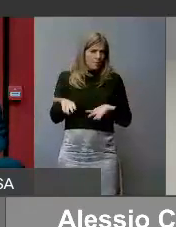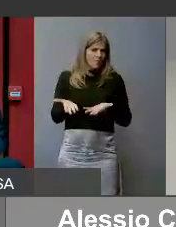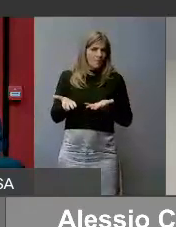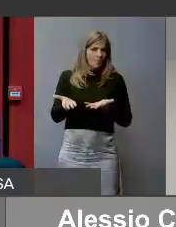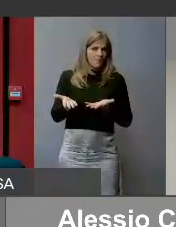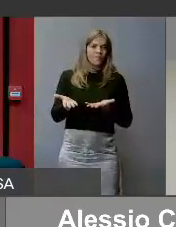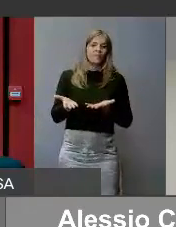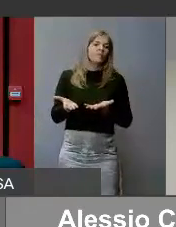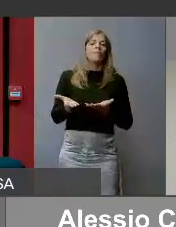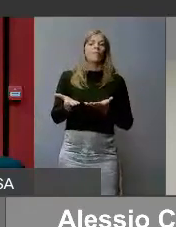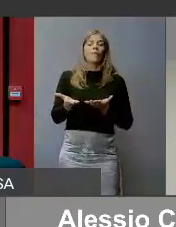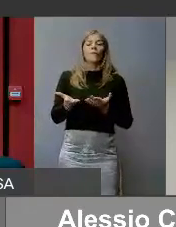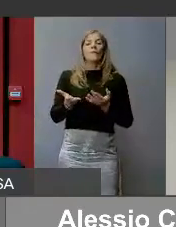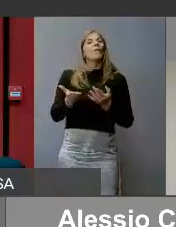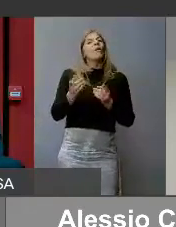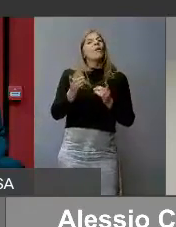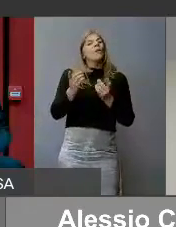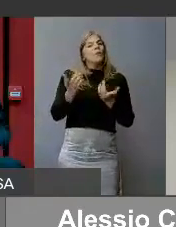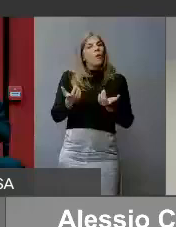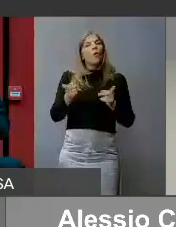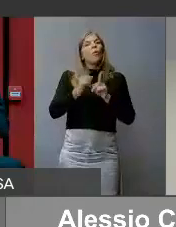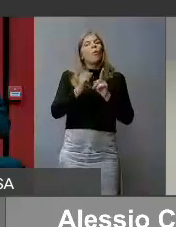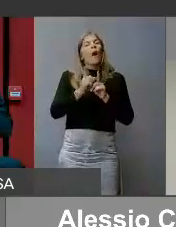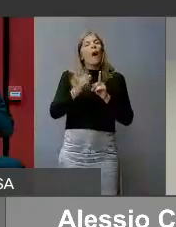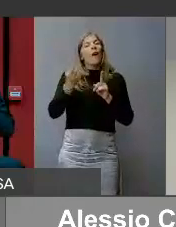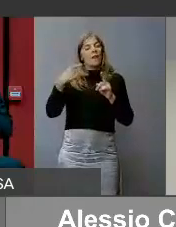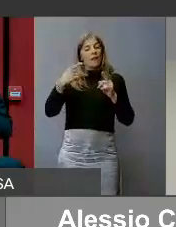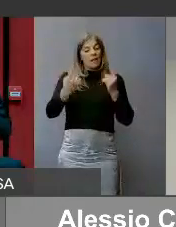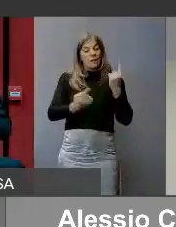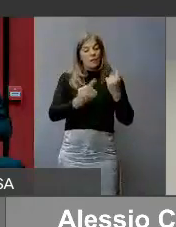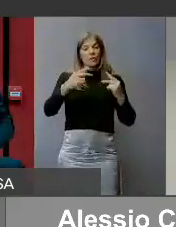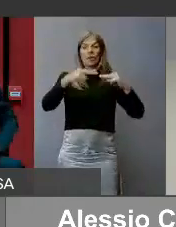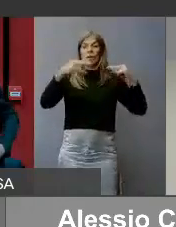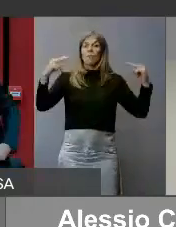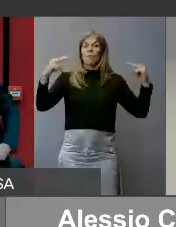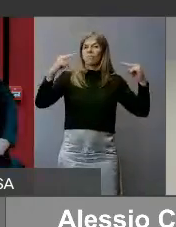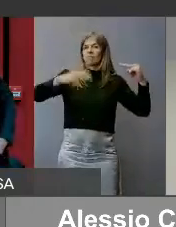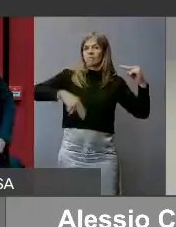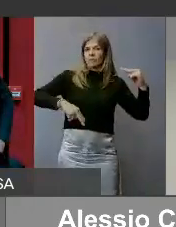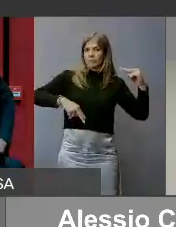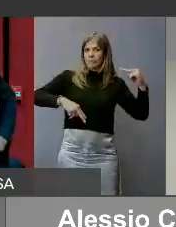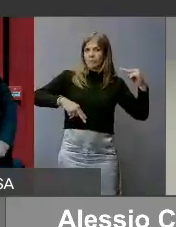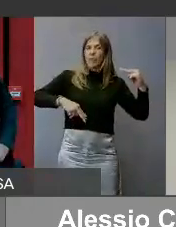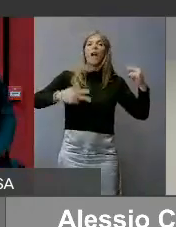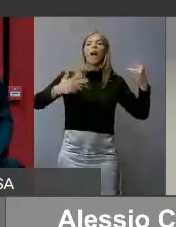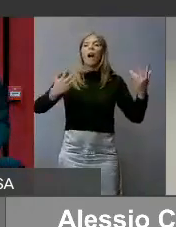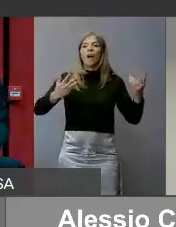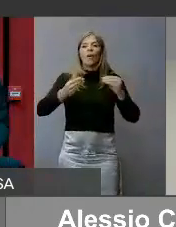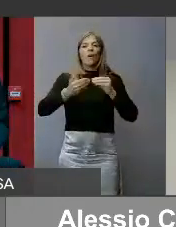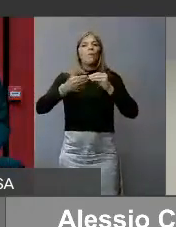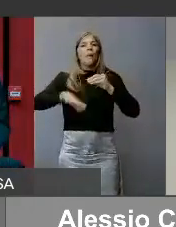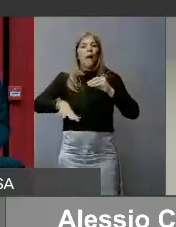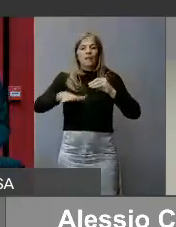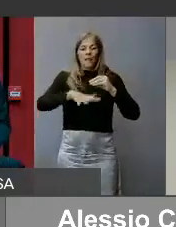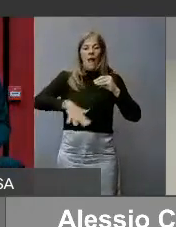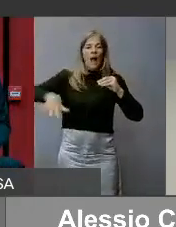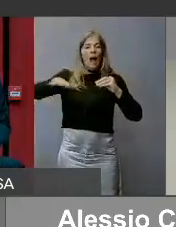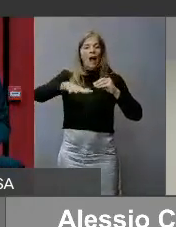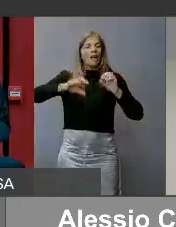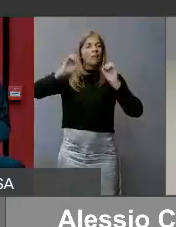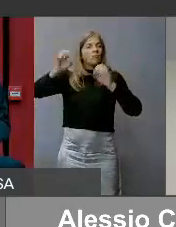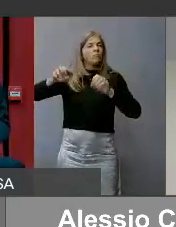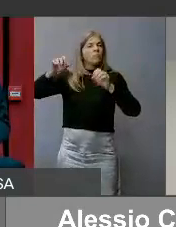così come successivamente al crollo del ponte morandi la perdita delle aree la perdita dell'isola ecologica ha